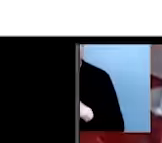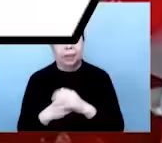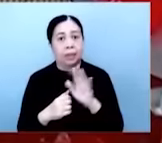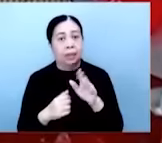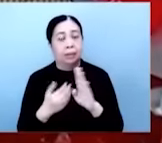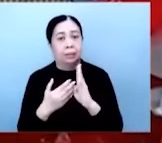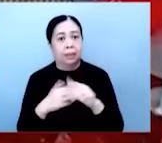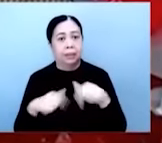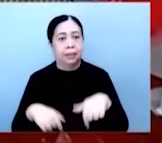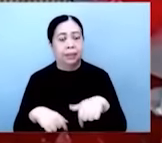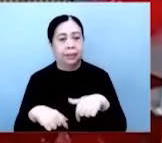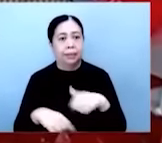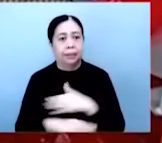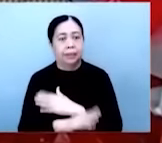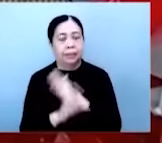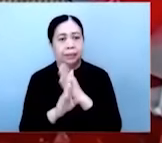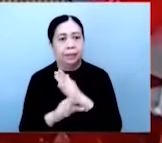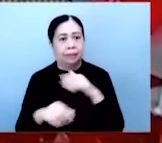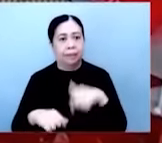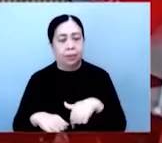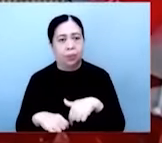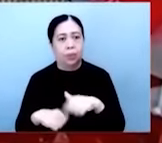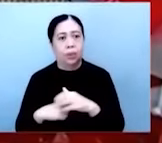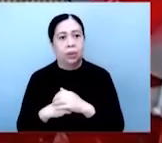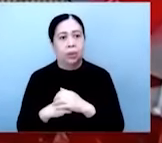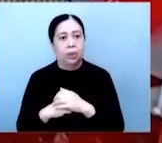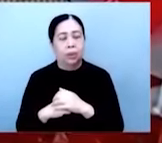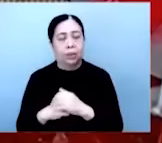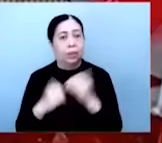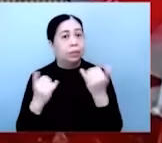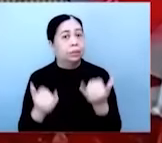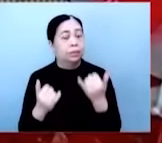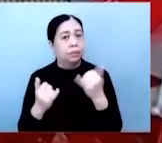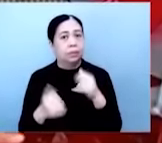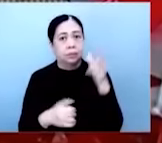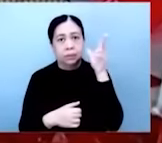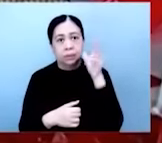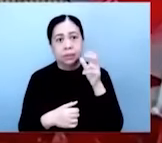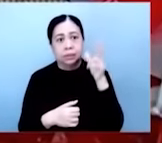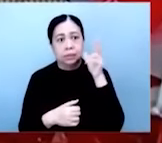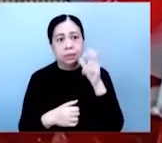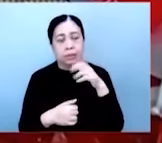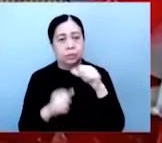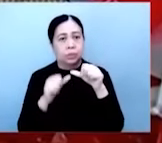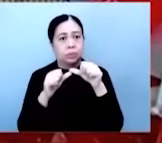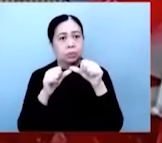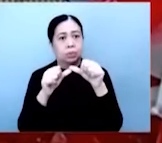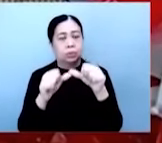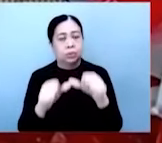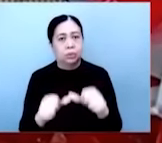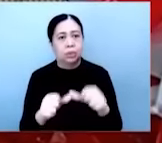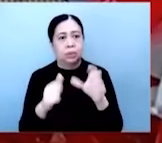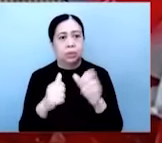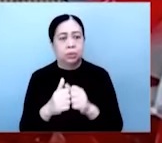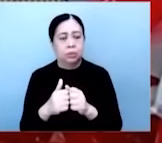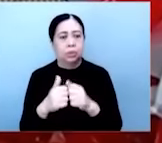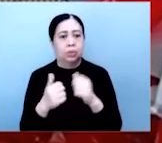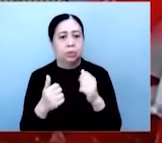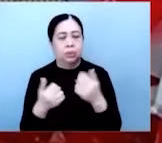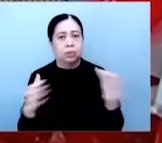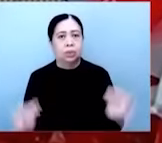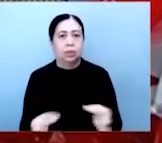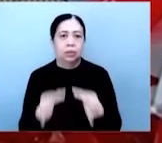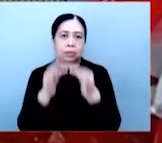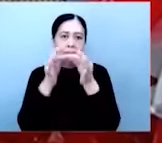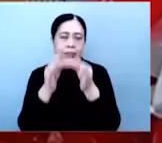dito sa lungsod ng Davao. Kasalukuyang maririnig ninyo, nagpapatuloy ang Santos na Misa dito sa San